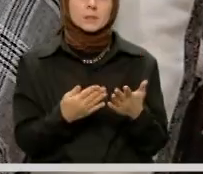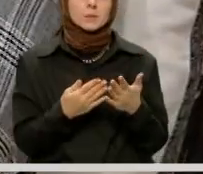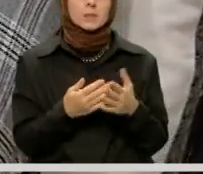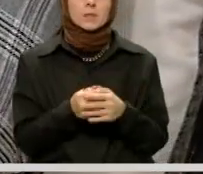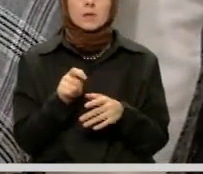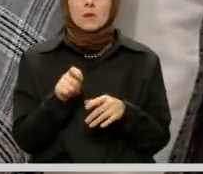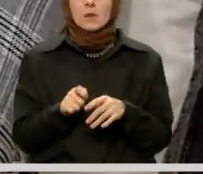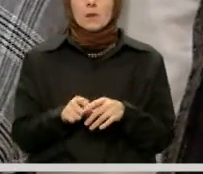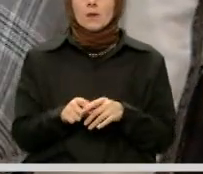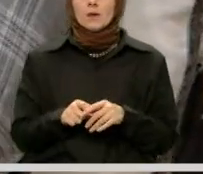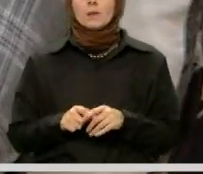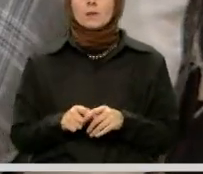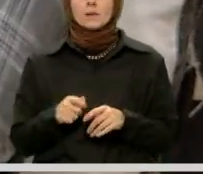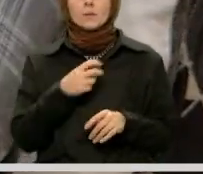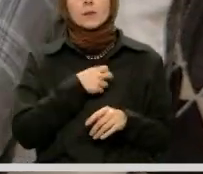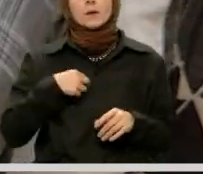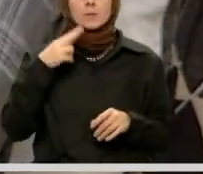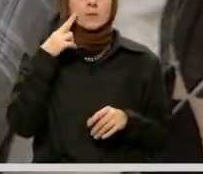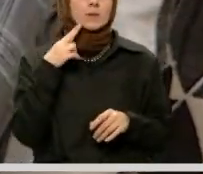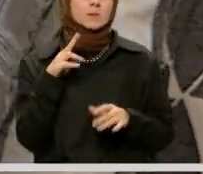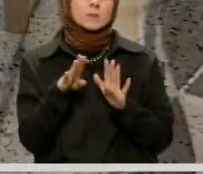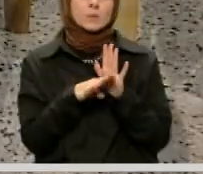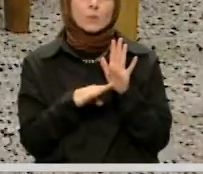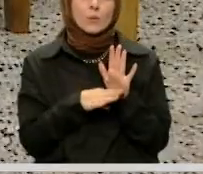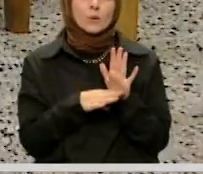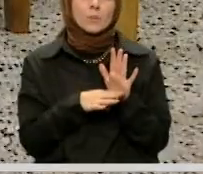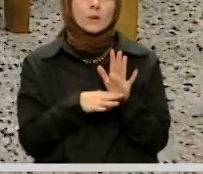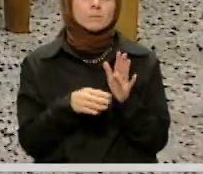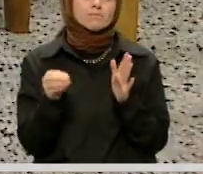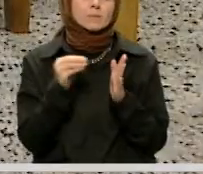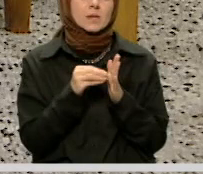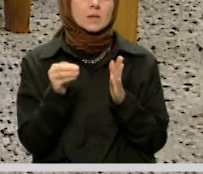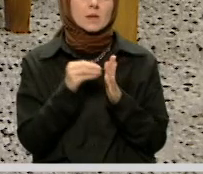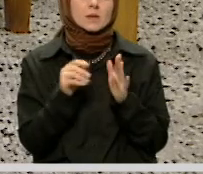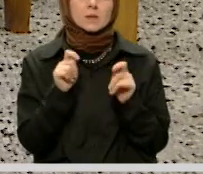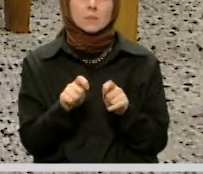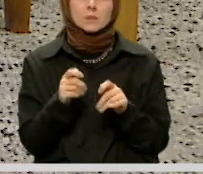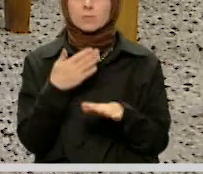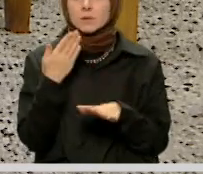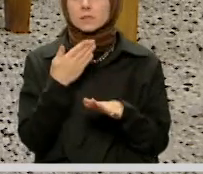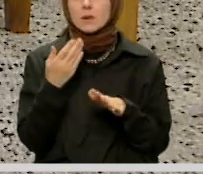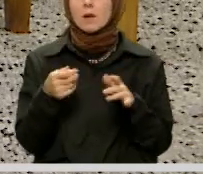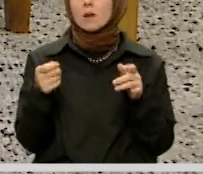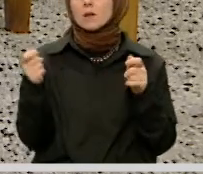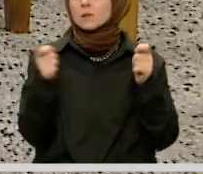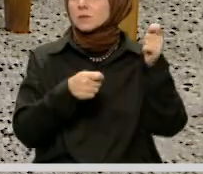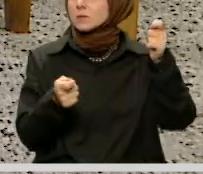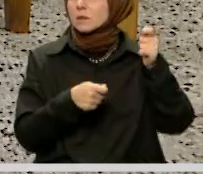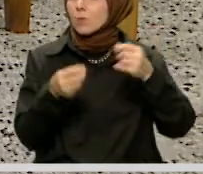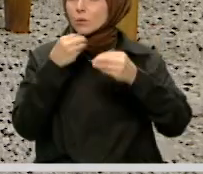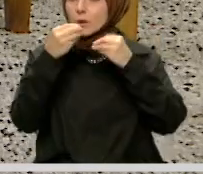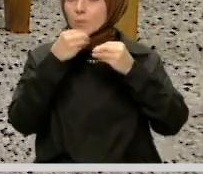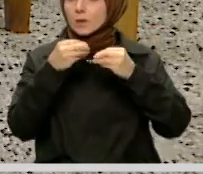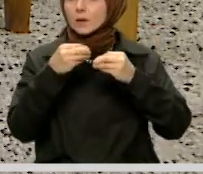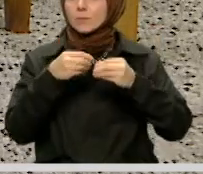yaptı. Efendimiz sallallahu aleyhi ve sellem de programa ilavelerde bulundu. Mesela sahur. Efendimizin müdahalesiyle